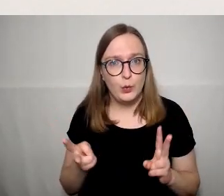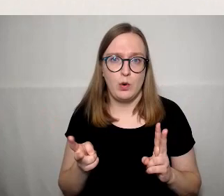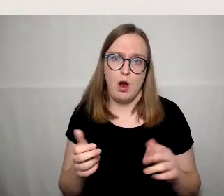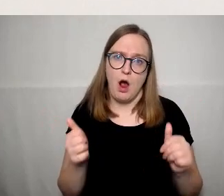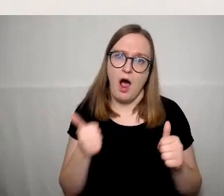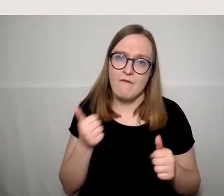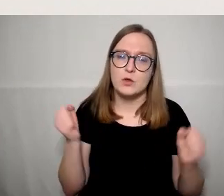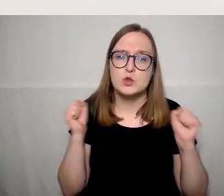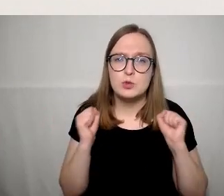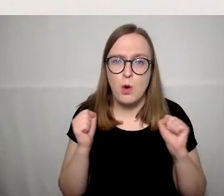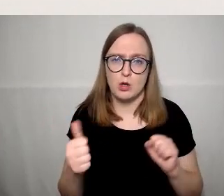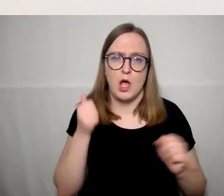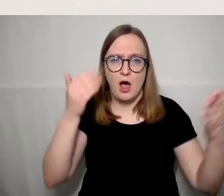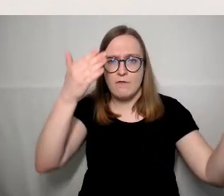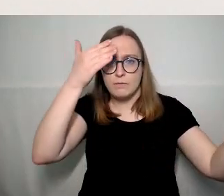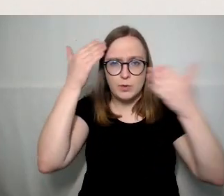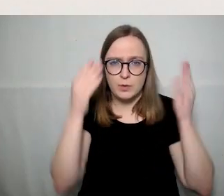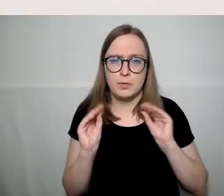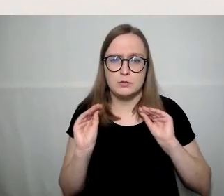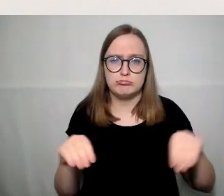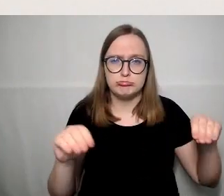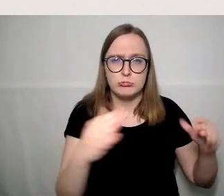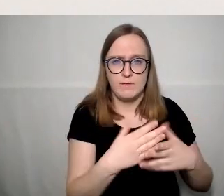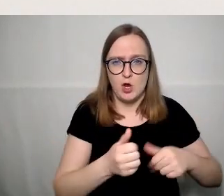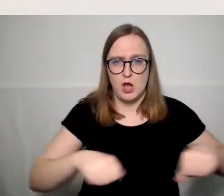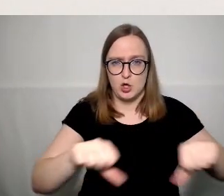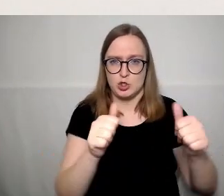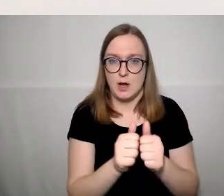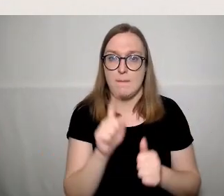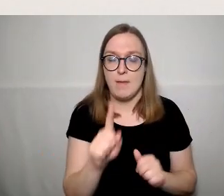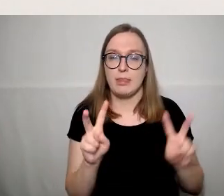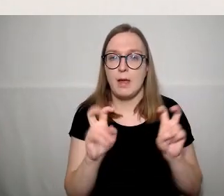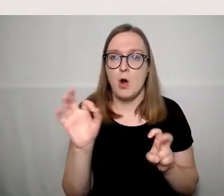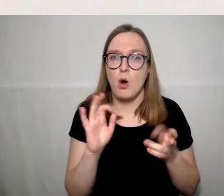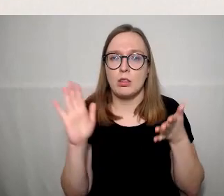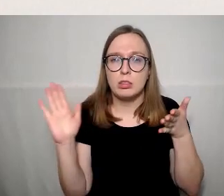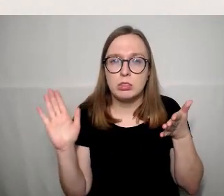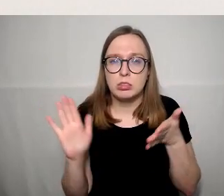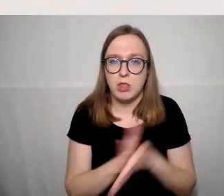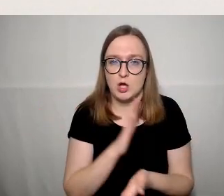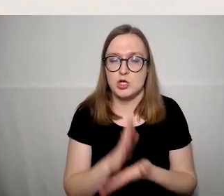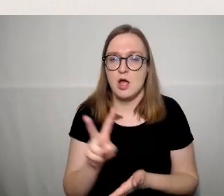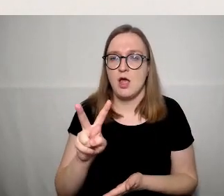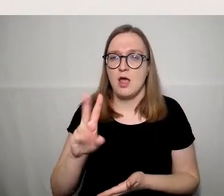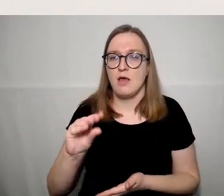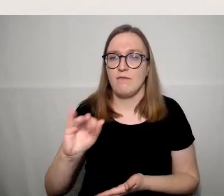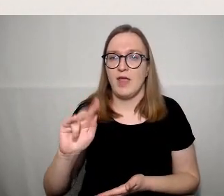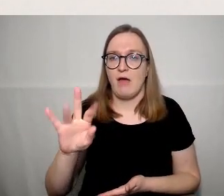sportiniai, pramoginiai infrastruktūrai, bet kalbama apie didžiulę taršą, kuri yra Vievio ežere, aš čia turiu